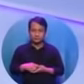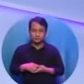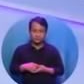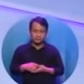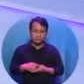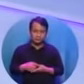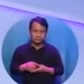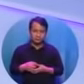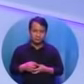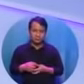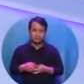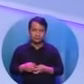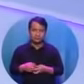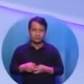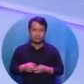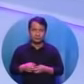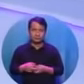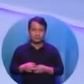Aha.